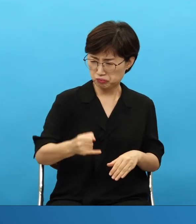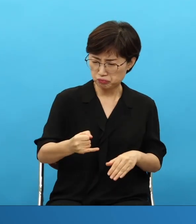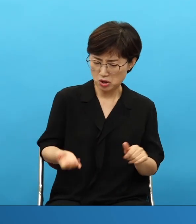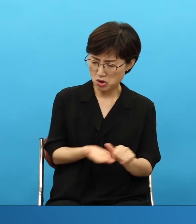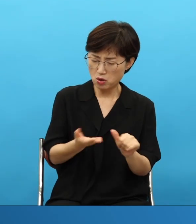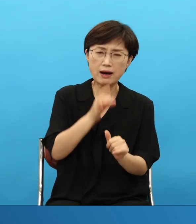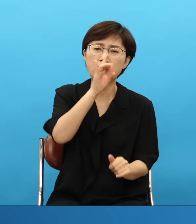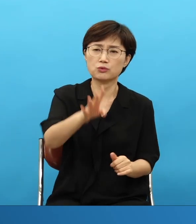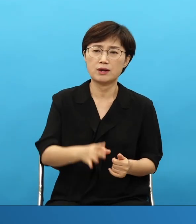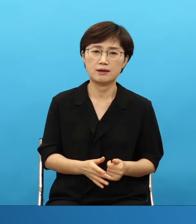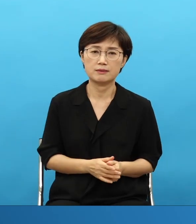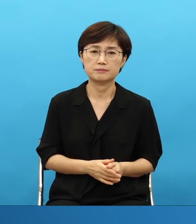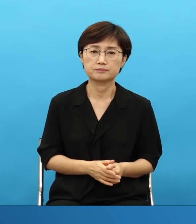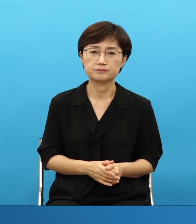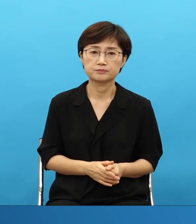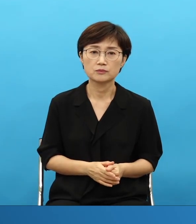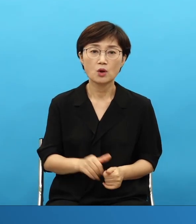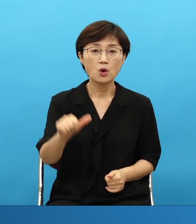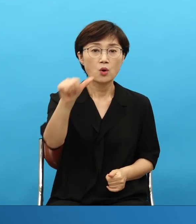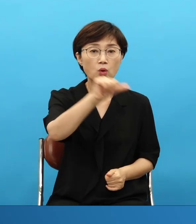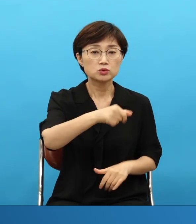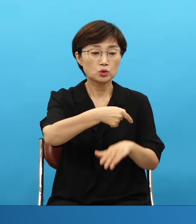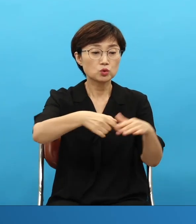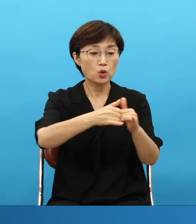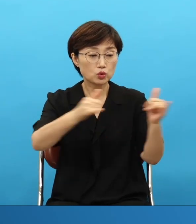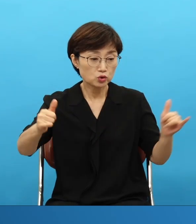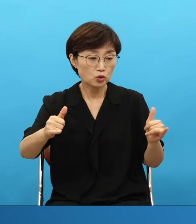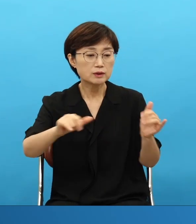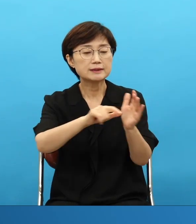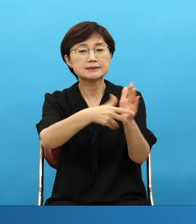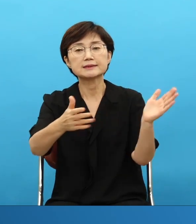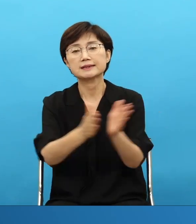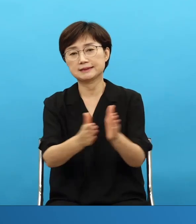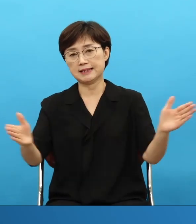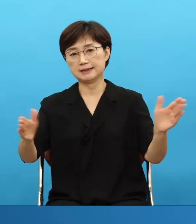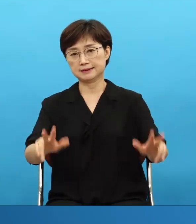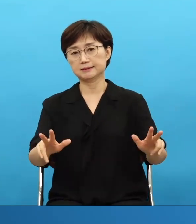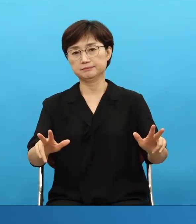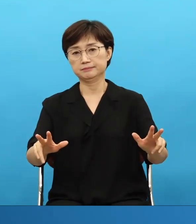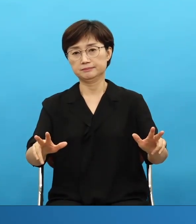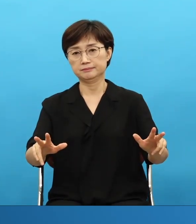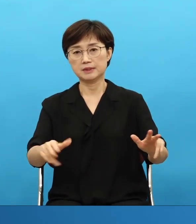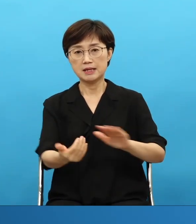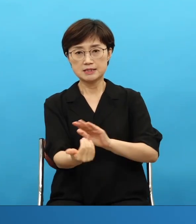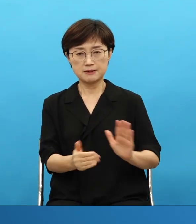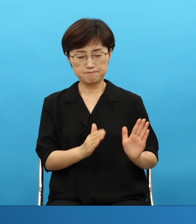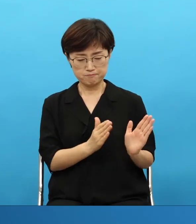5천 종족을 선교하는 게 아닙니다. 5천 종족 시대를 열어. 우리는 이 시대가